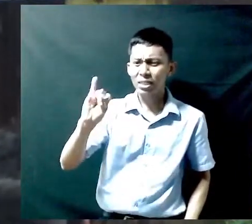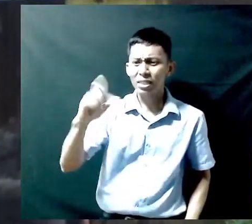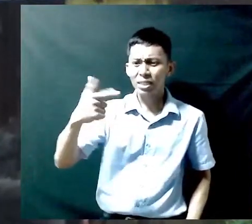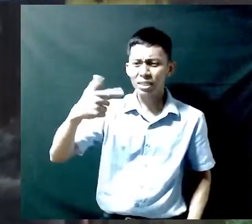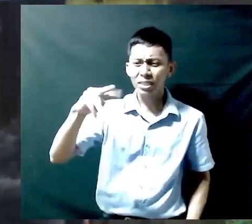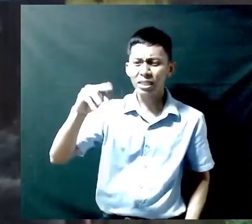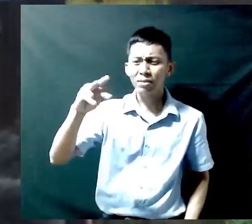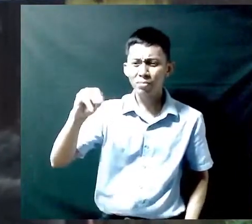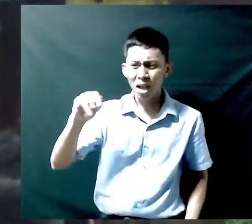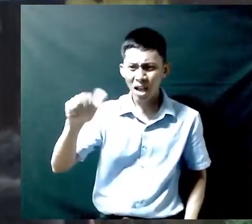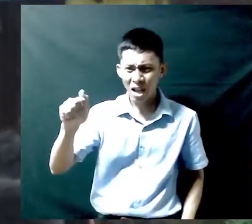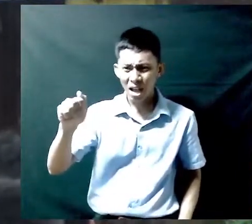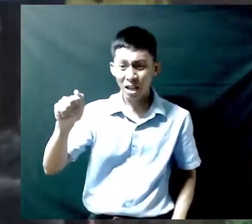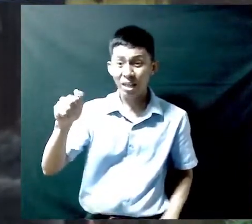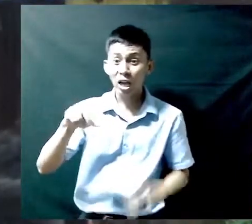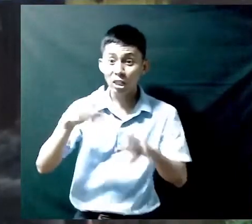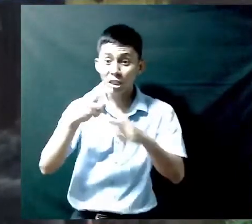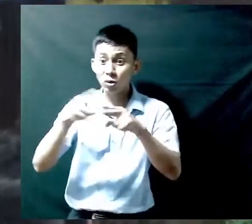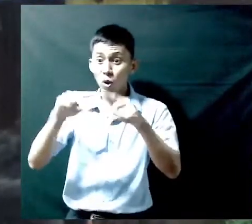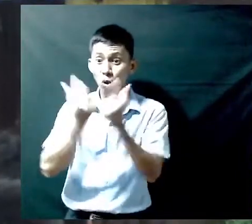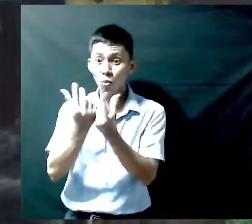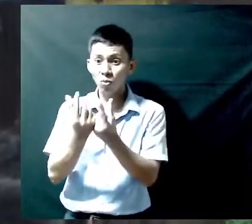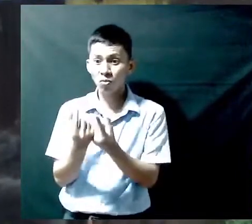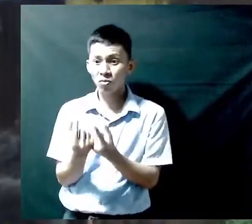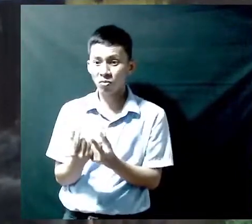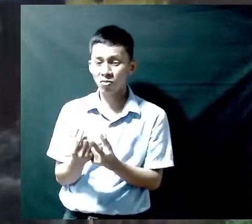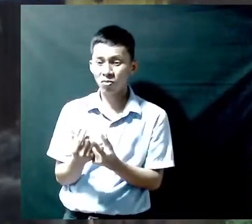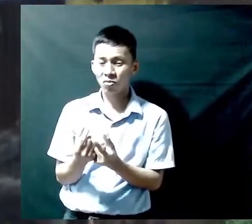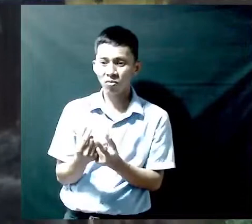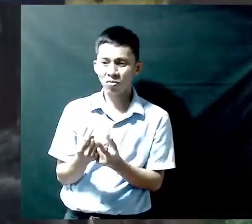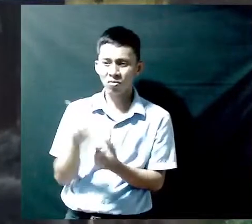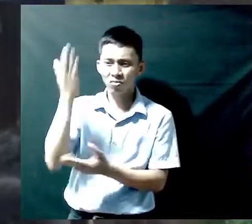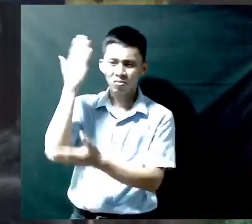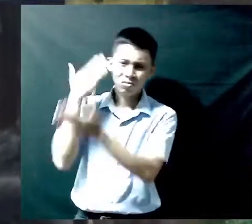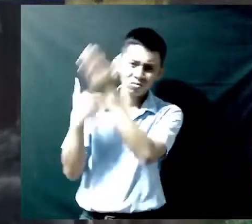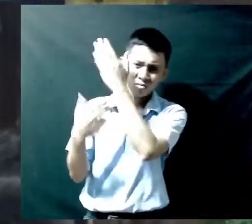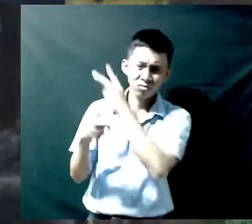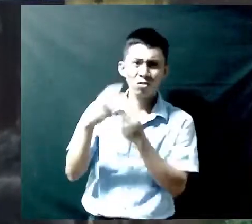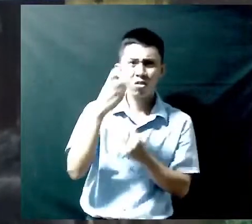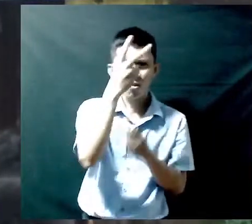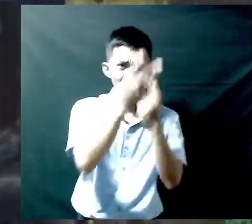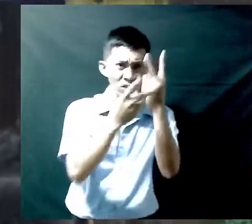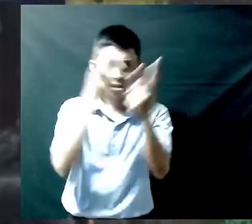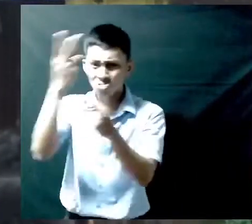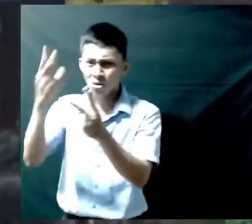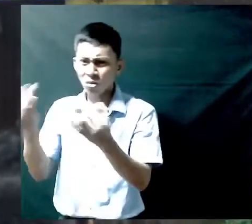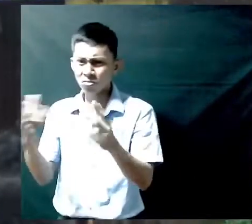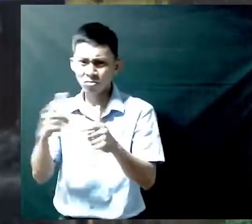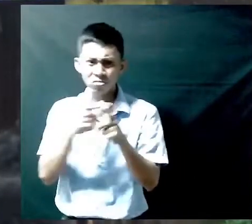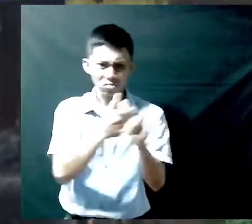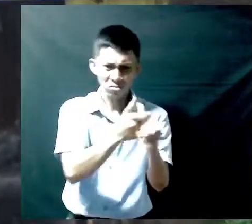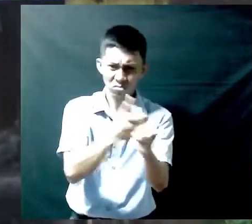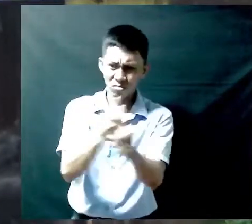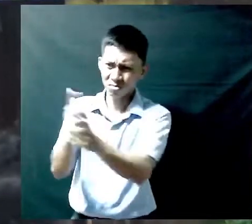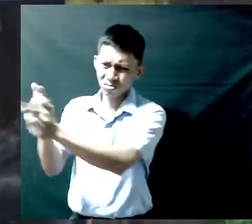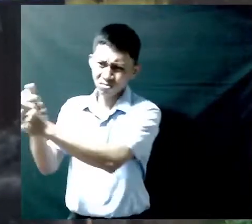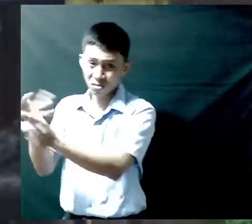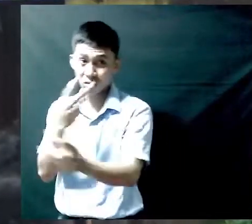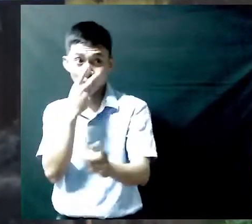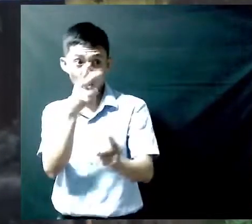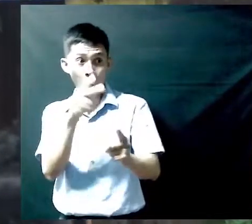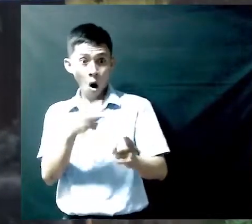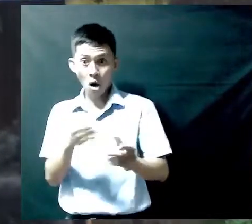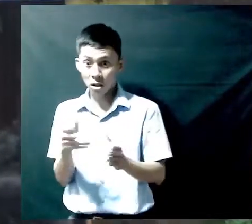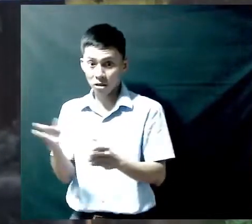kaya ko to mga to. Kaya lang, every time I went to the turf, yung lugar nila, magtatakbuhan. Kasi nakita nila ang